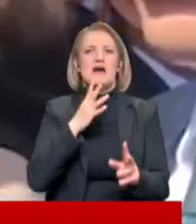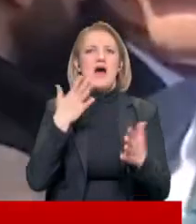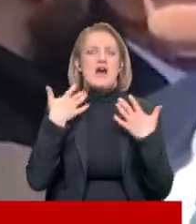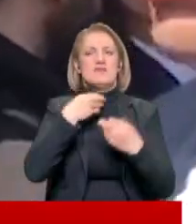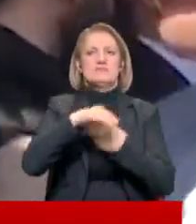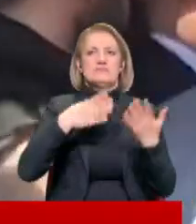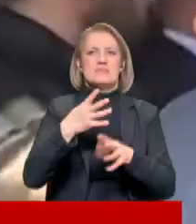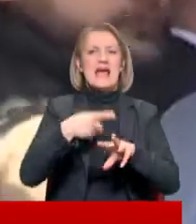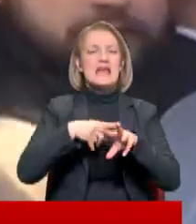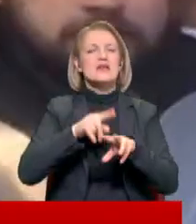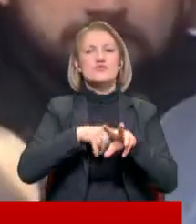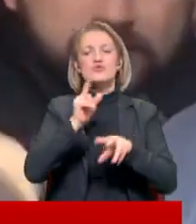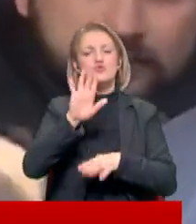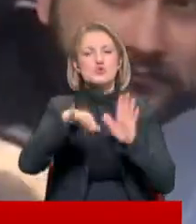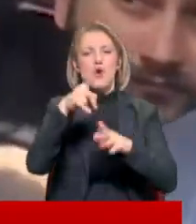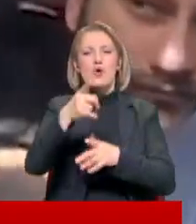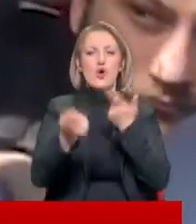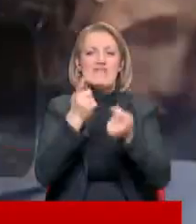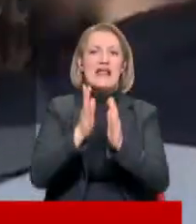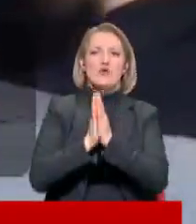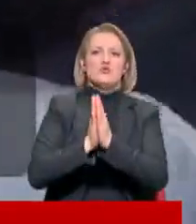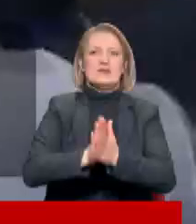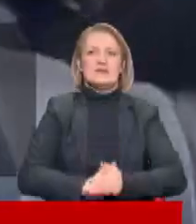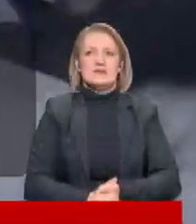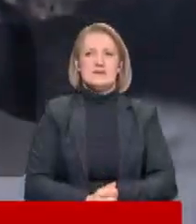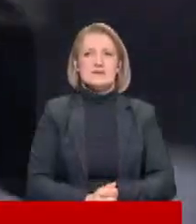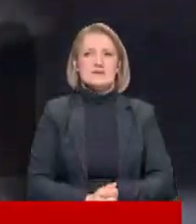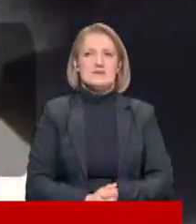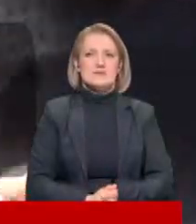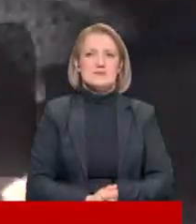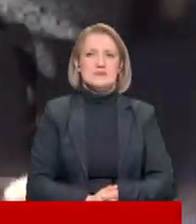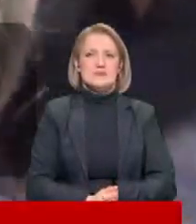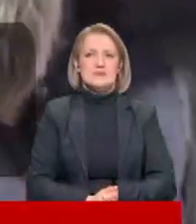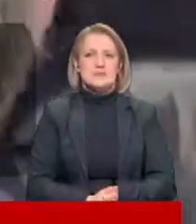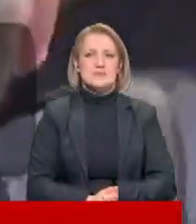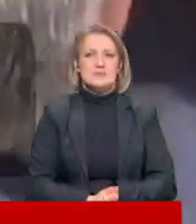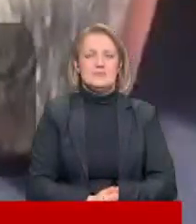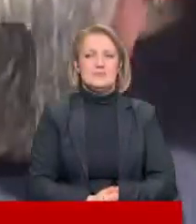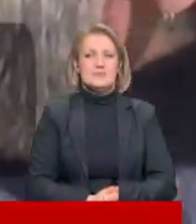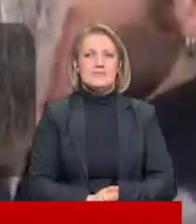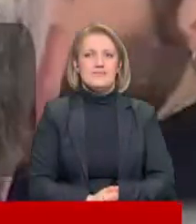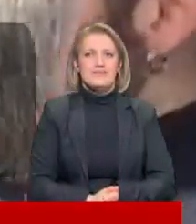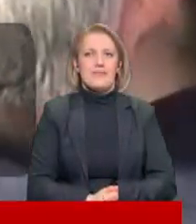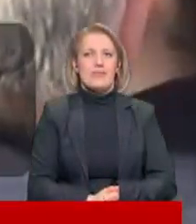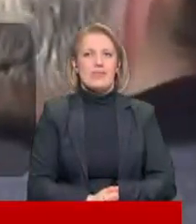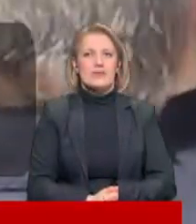elektriklendi. Enginyurt daha sonra o görevliden özür diledi. Bizi bu akşam rezil ettiniz. Al televizyon çekecek